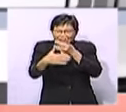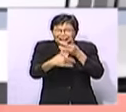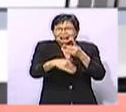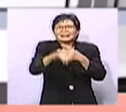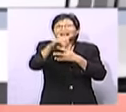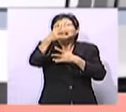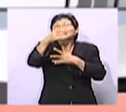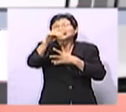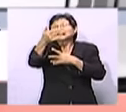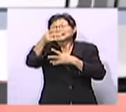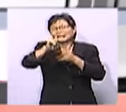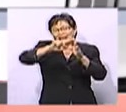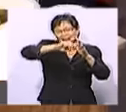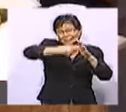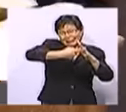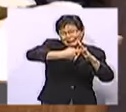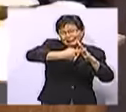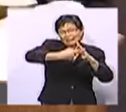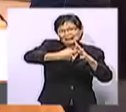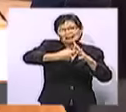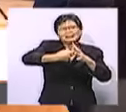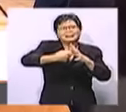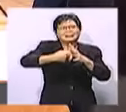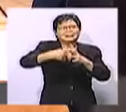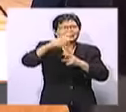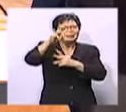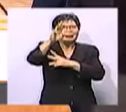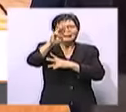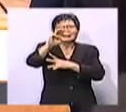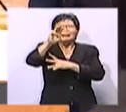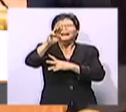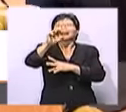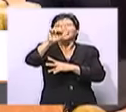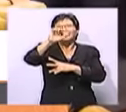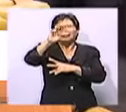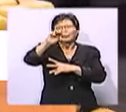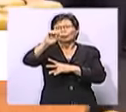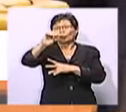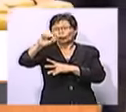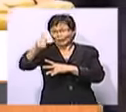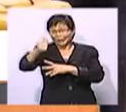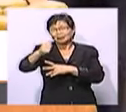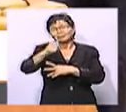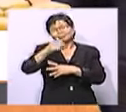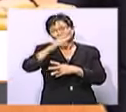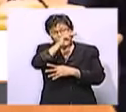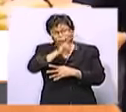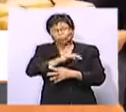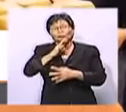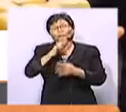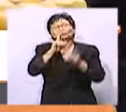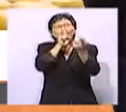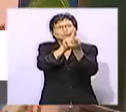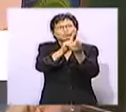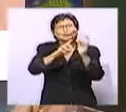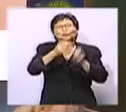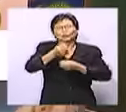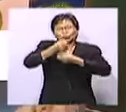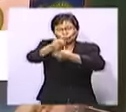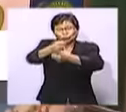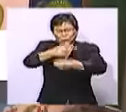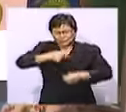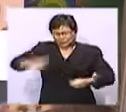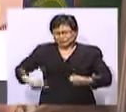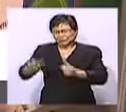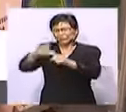Sebagai permulaan, Menteri Pertanian dan Industri Yaakob Sastani Salahuddin Ayub berkata, Beliau telah mengadakan pertemuan singkat bersama Duta China ke